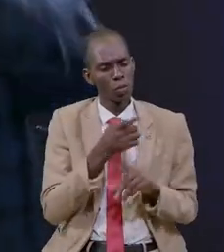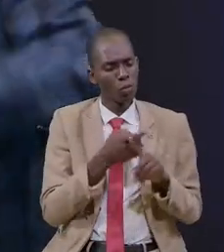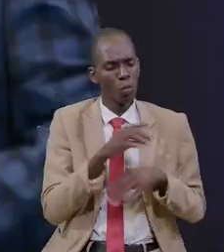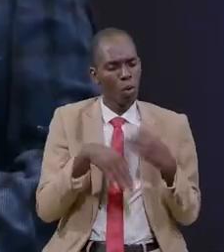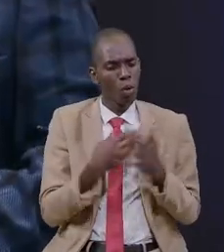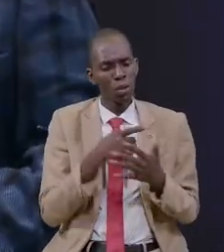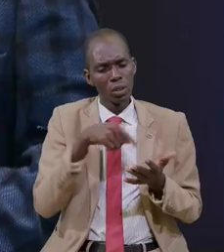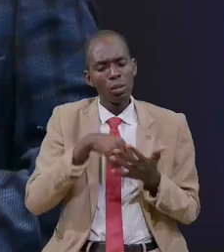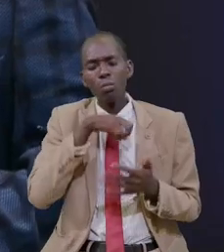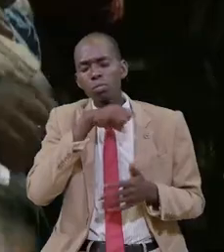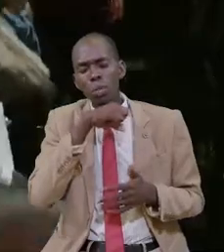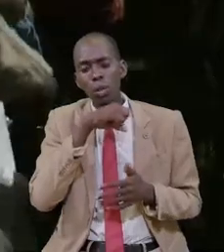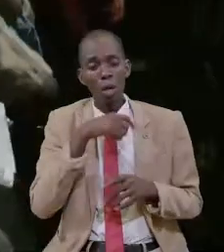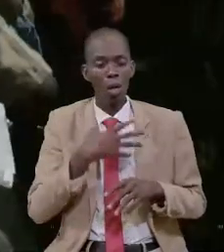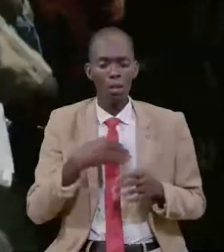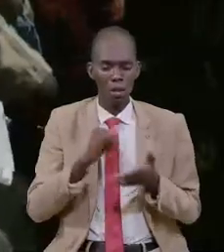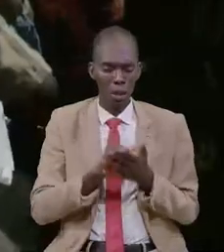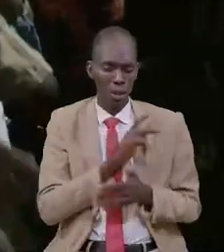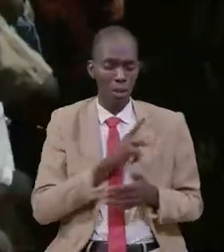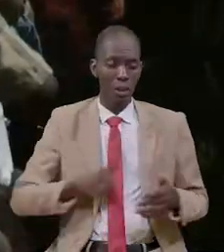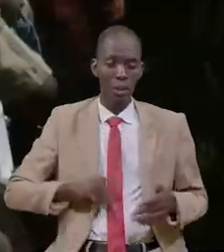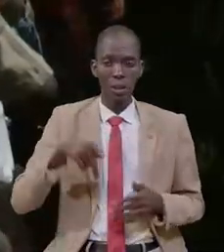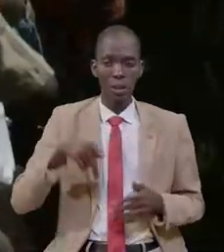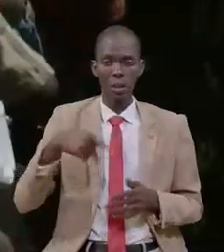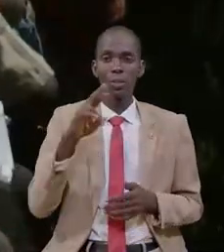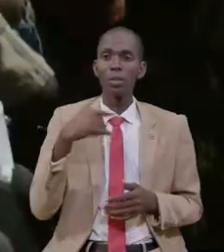Demain. Quand est-ce que tu veux ton miracle?